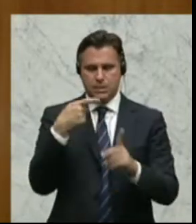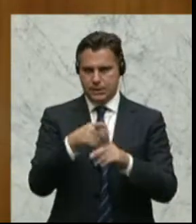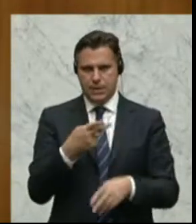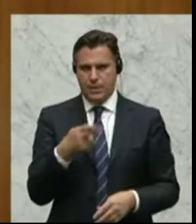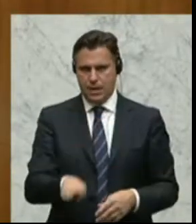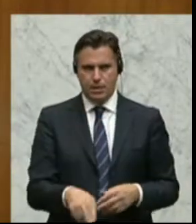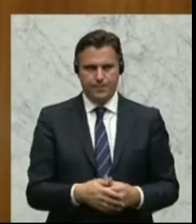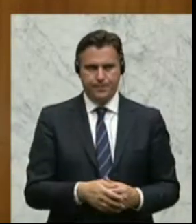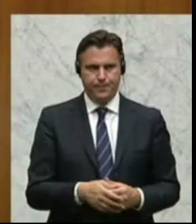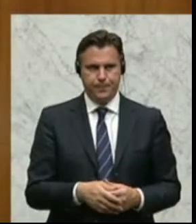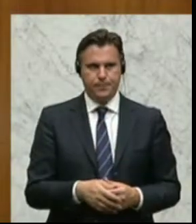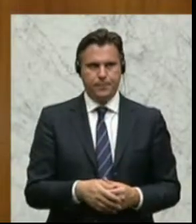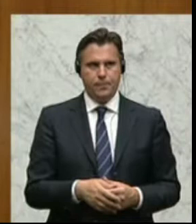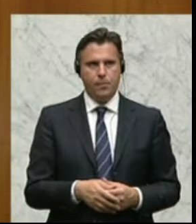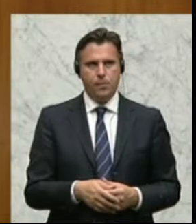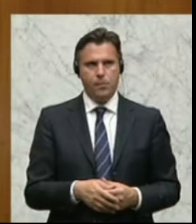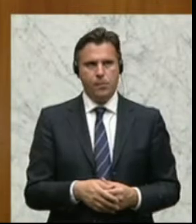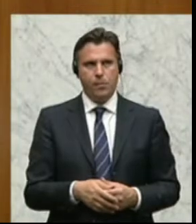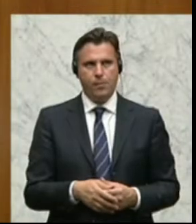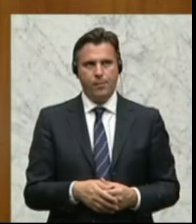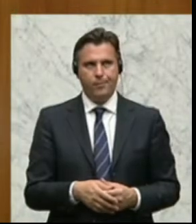Wenn wir uns daher